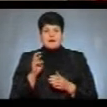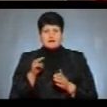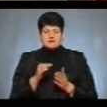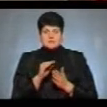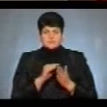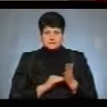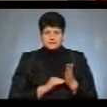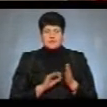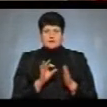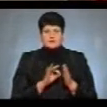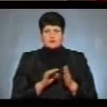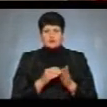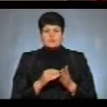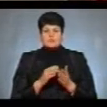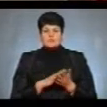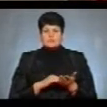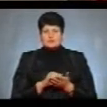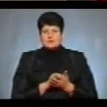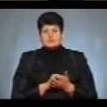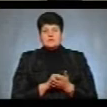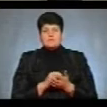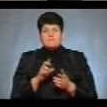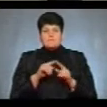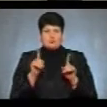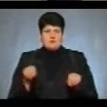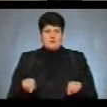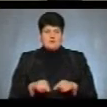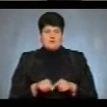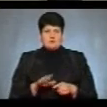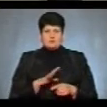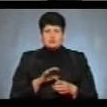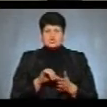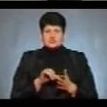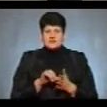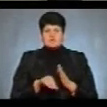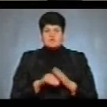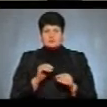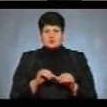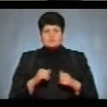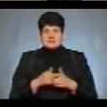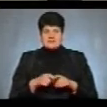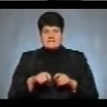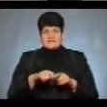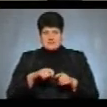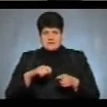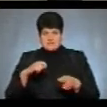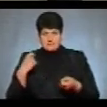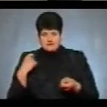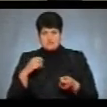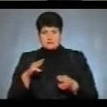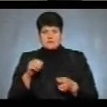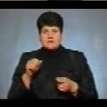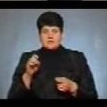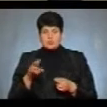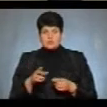погашення виборчого бюлетеня, коли, наприклад, був такий випадок, один із членів комісії, коли він відривав контрольний талон від виборчого бюлетеня,